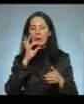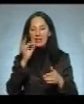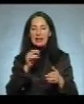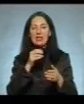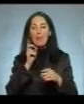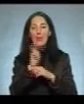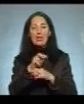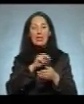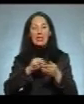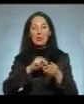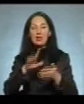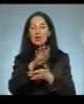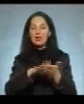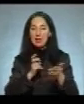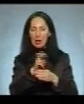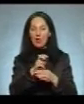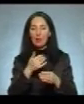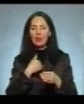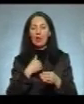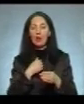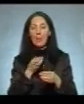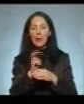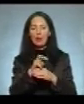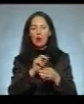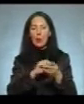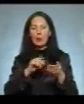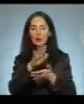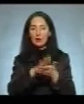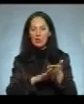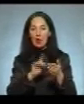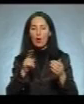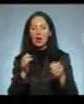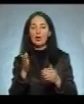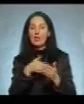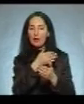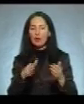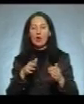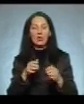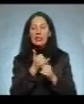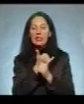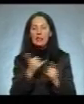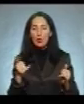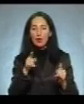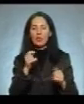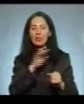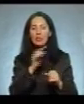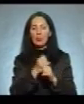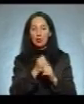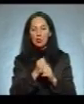написав заяву, але устранити цю доступ води вони не змогли, тому що в них не працювали засувки.